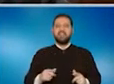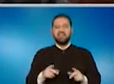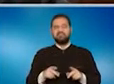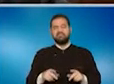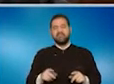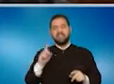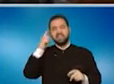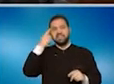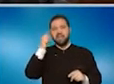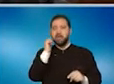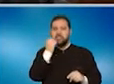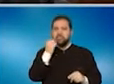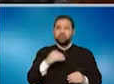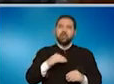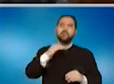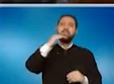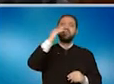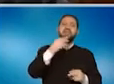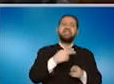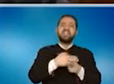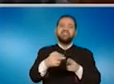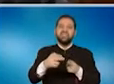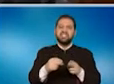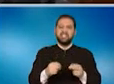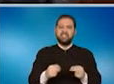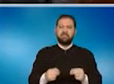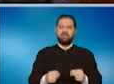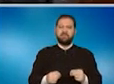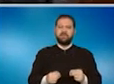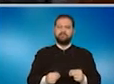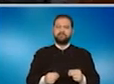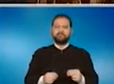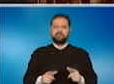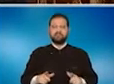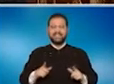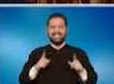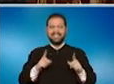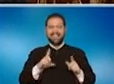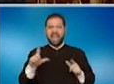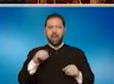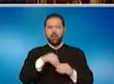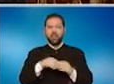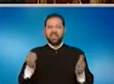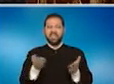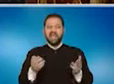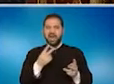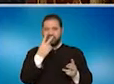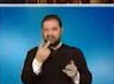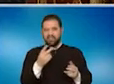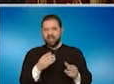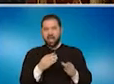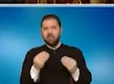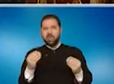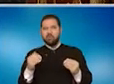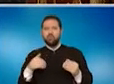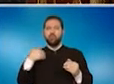de sfințenie și comportamentul lui în care se vedea mai mult decât ceva